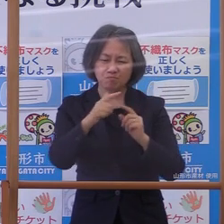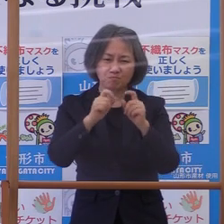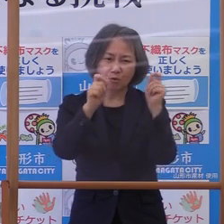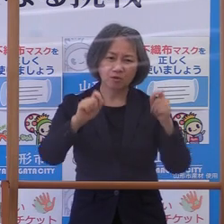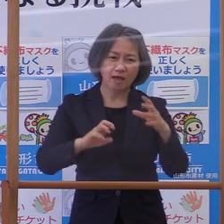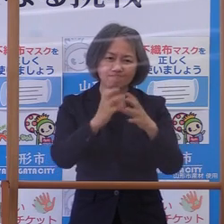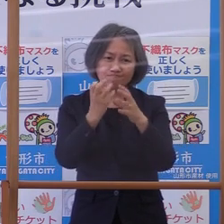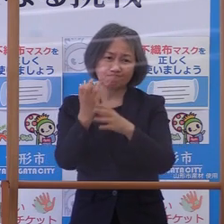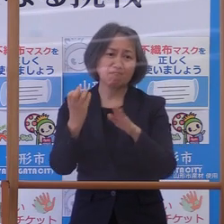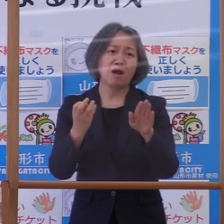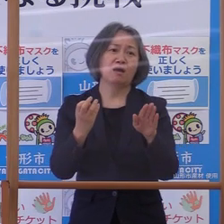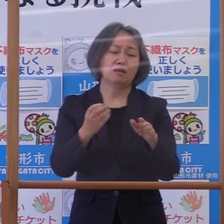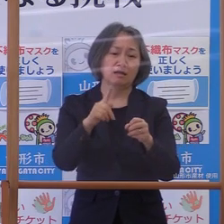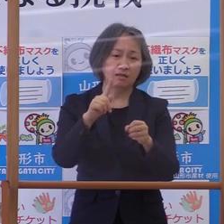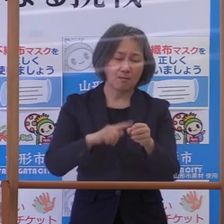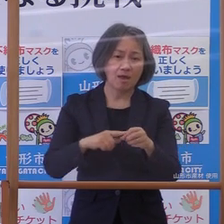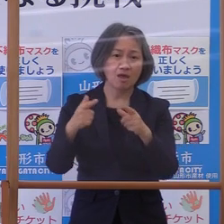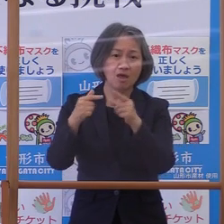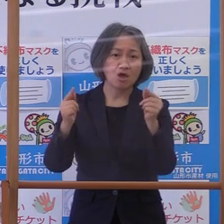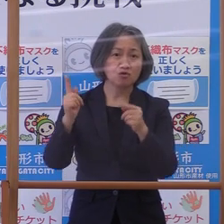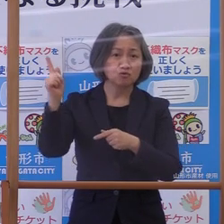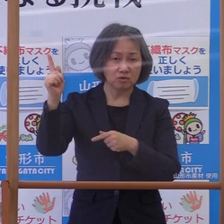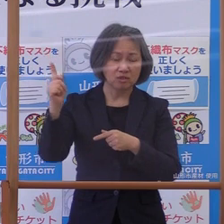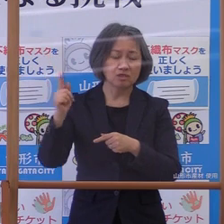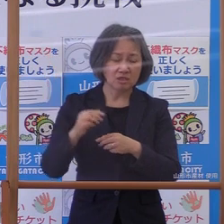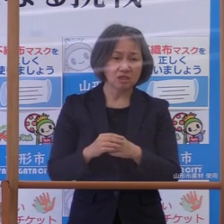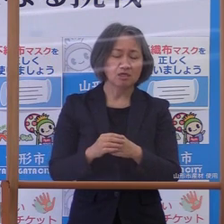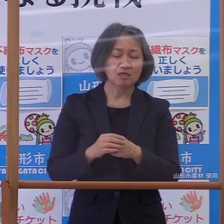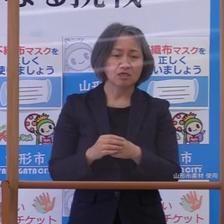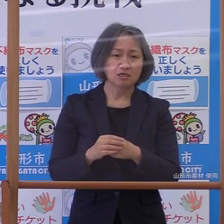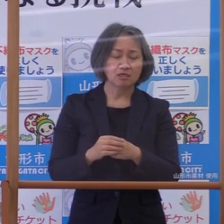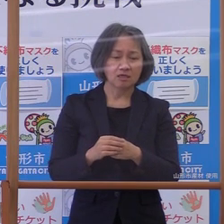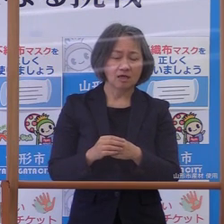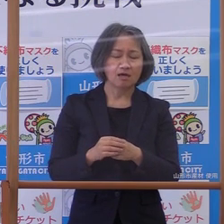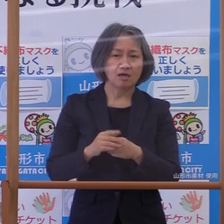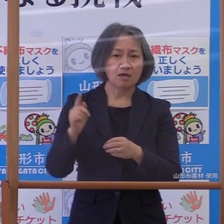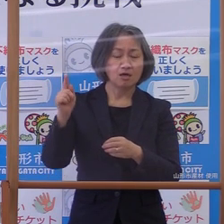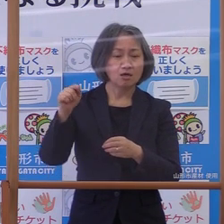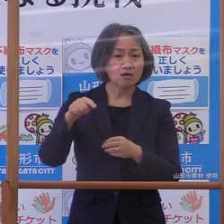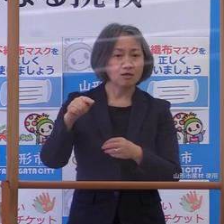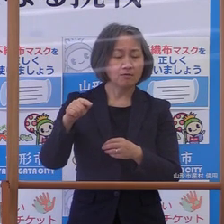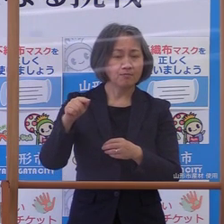になったということで、国の方がそれに沿った